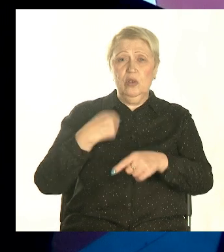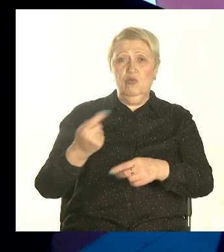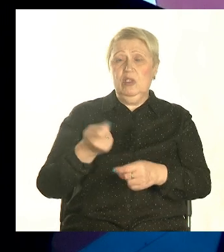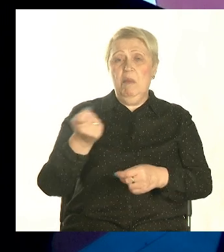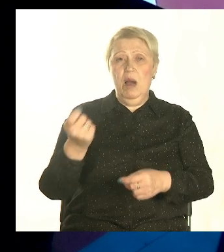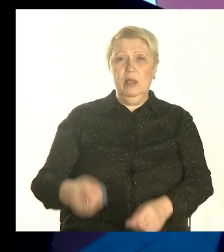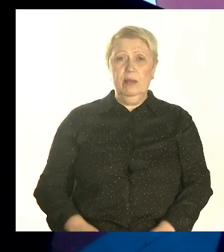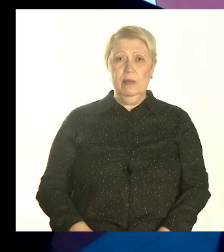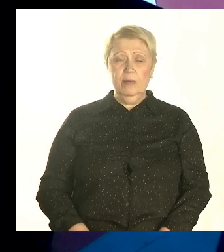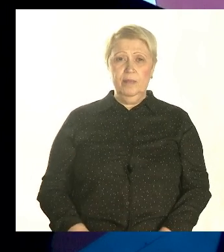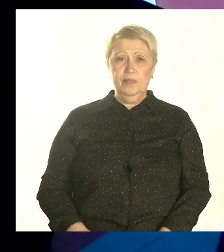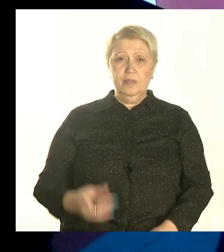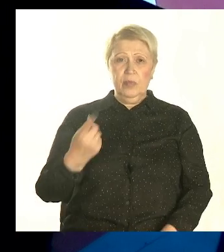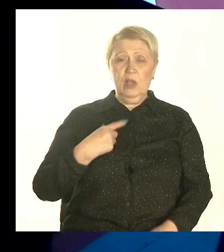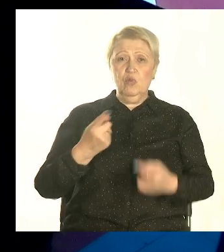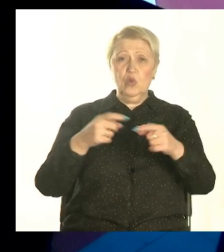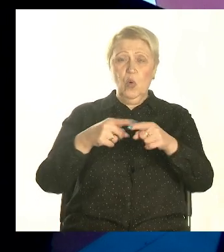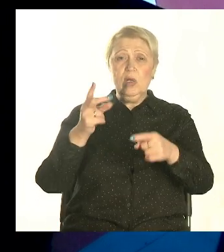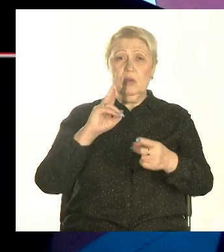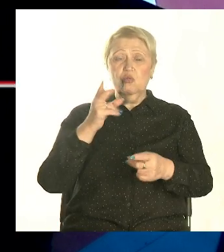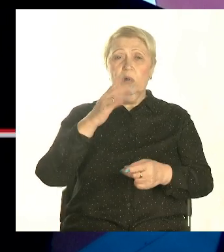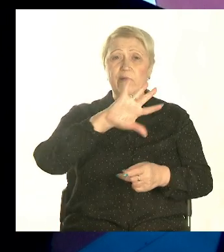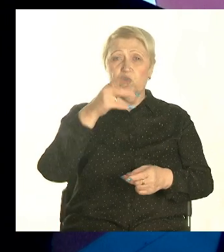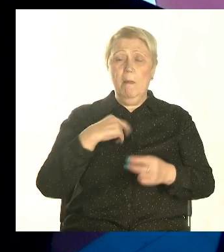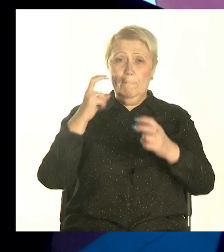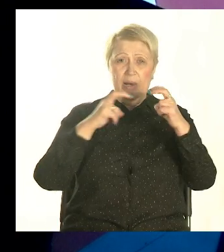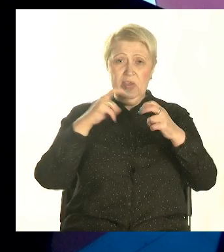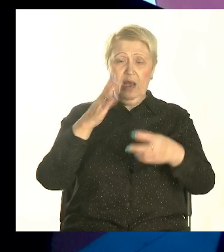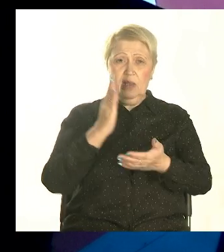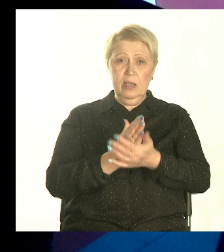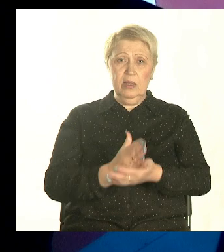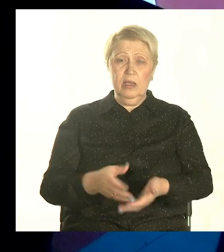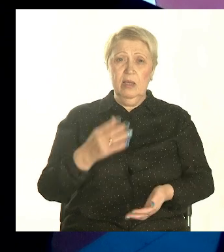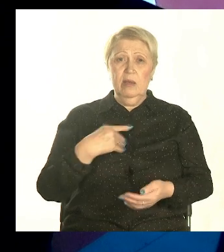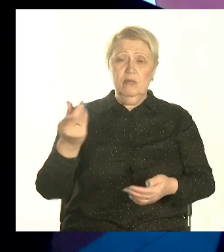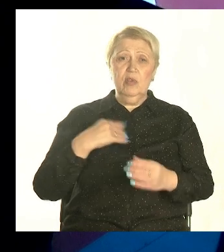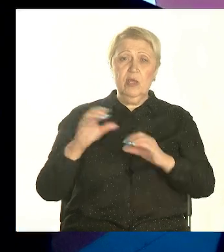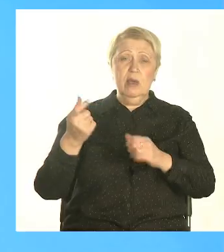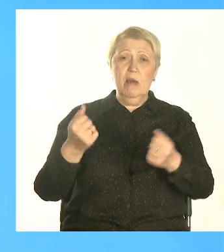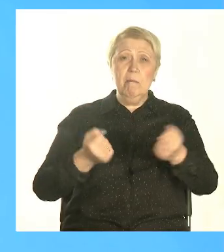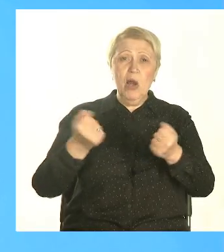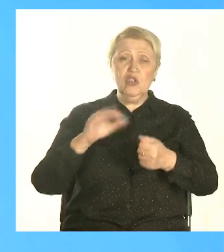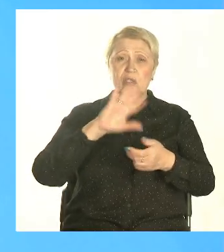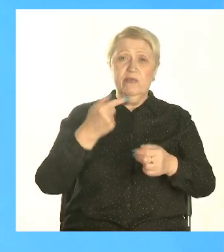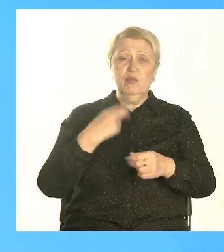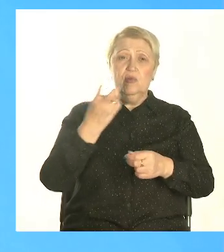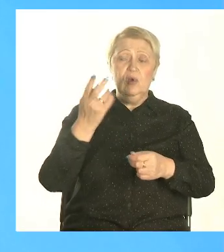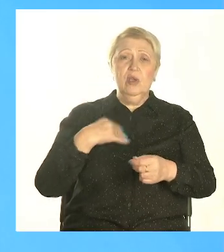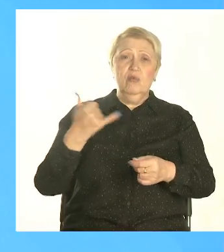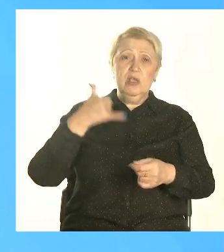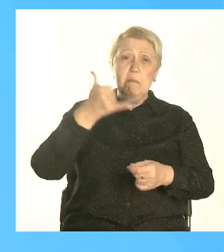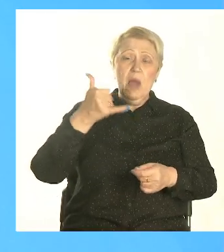проверено. Да? Органом, регулятором, который проверяет все количество машин, смазочные материалы, да, там, ГСМ,